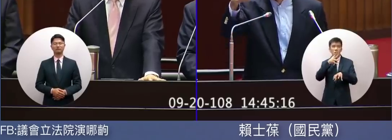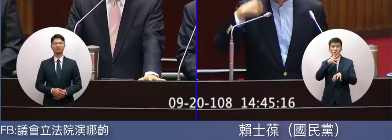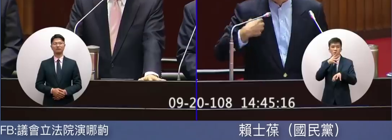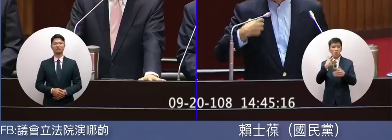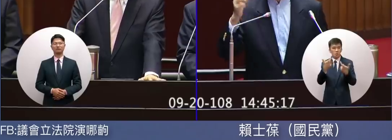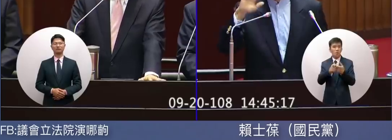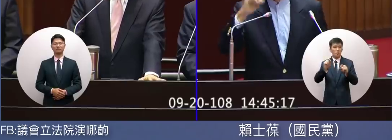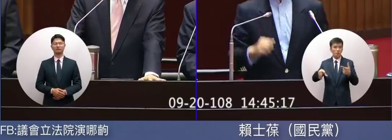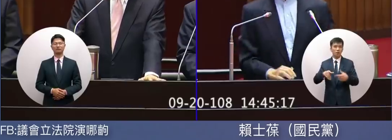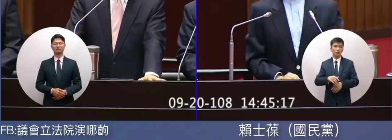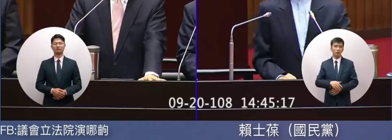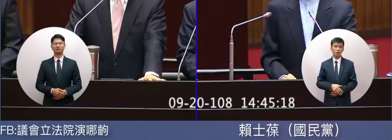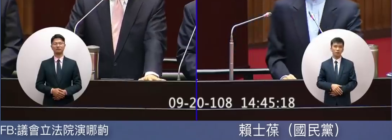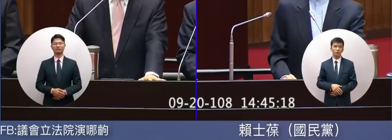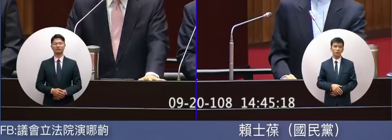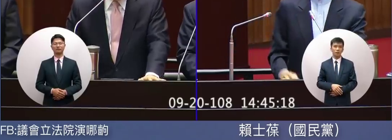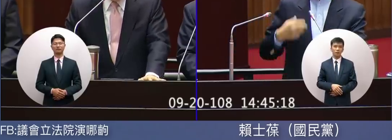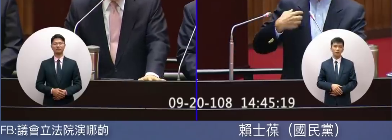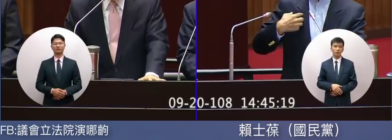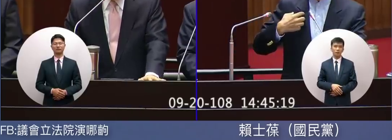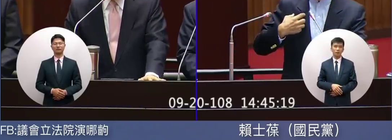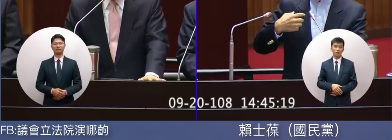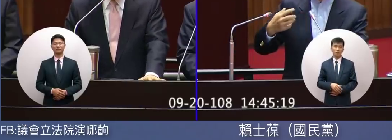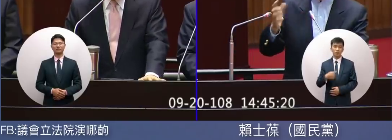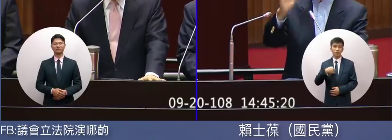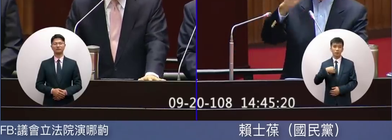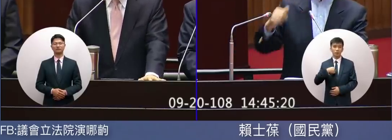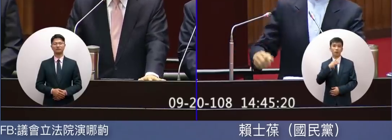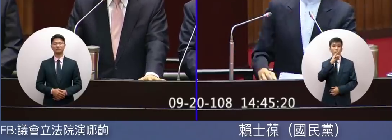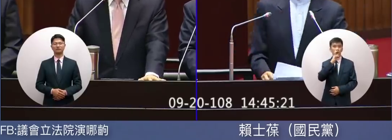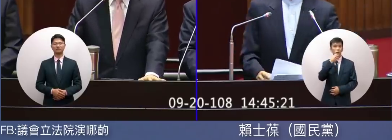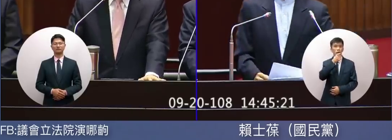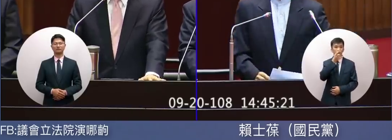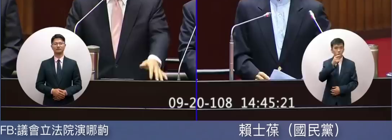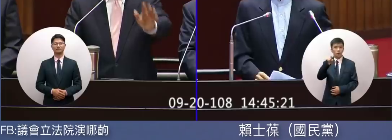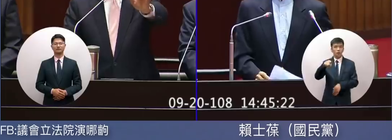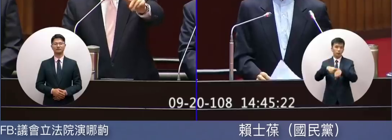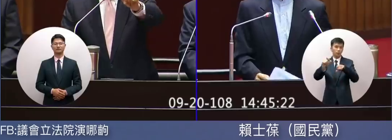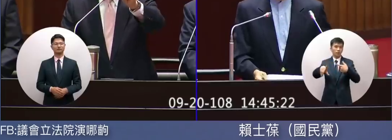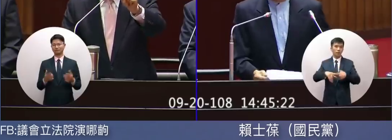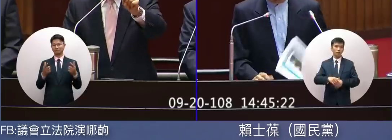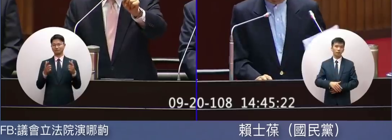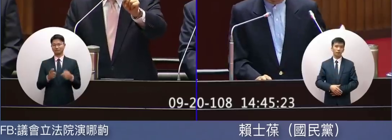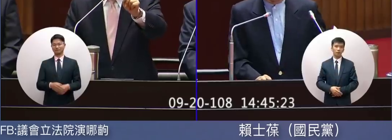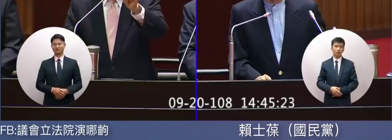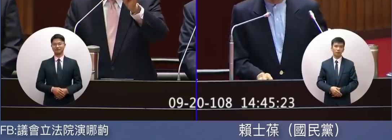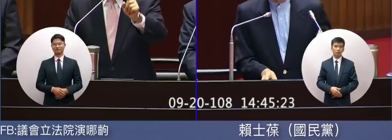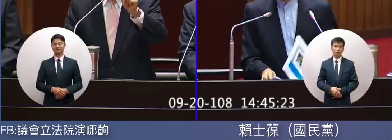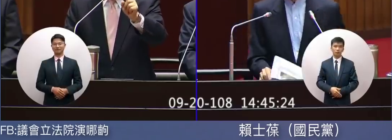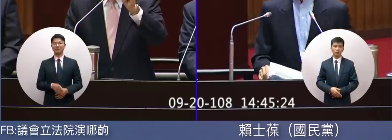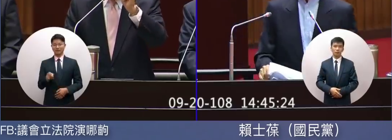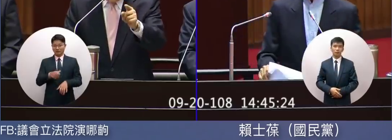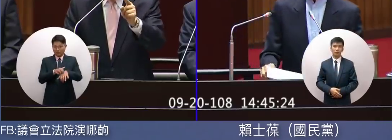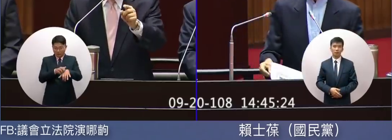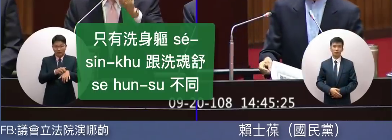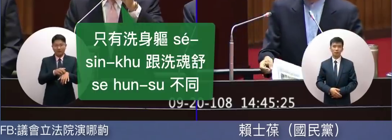讲的，阮中部讲的不共款啦。我台中的台语跟你不共啦。 不，这个不共，伫上